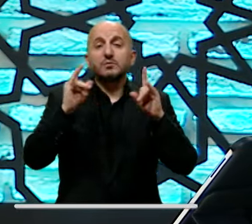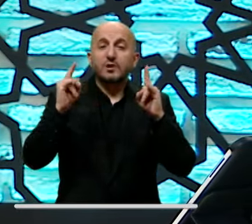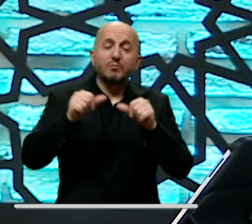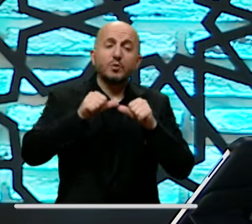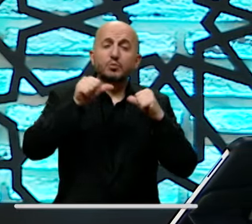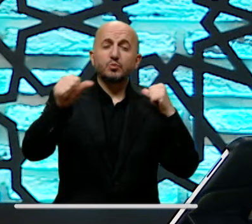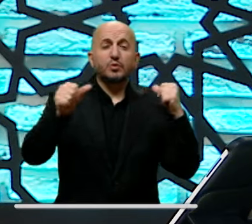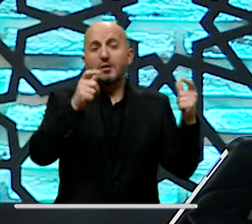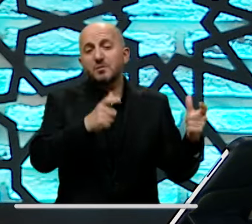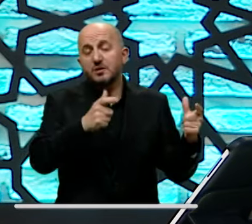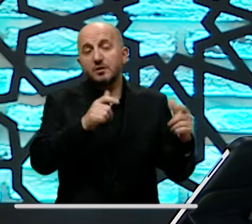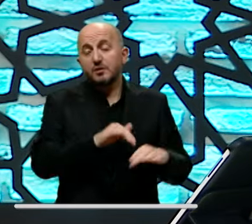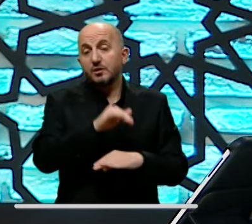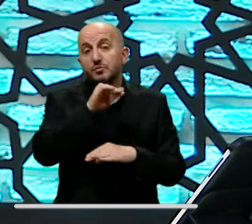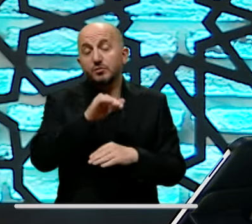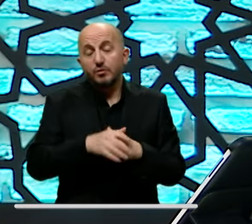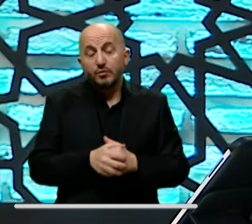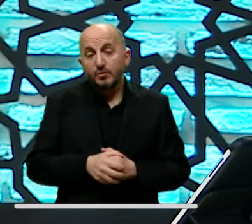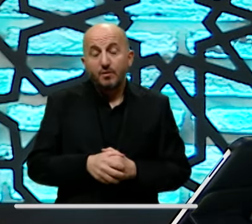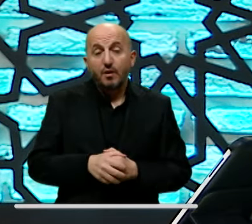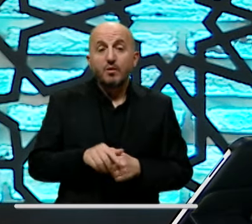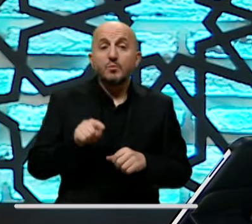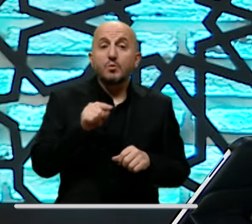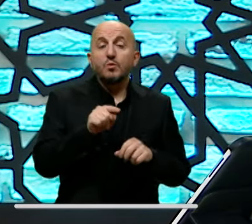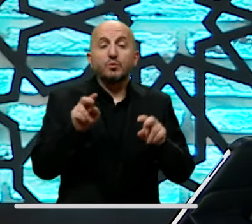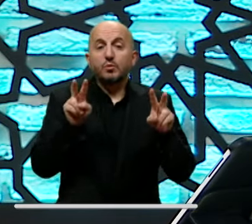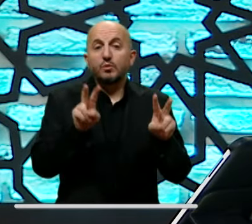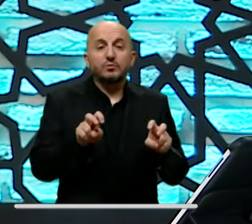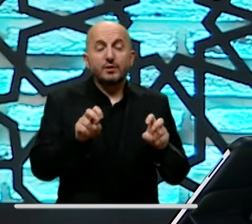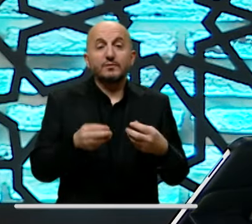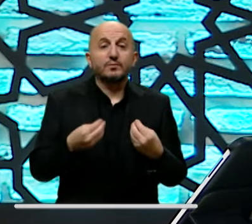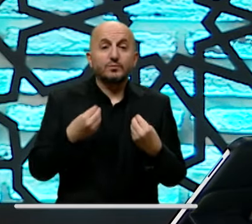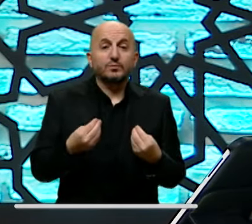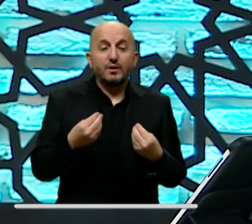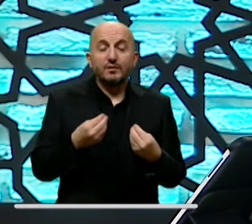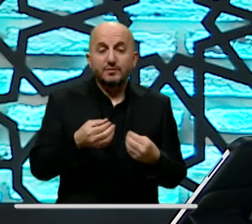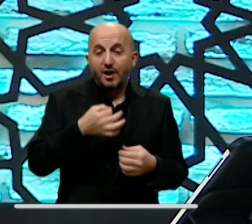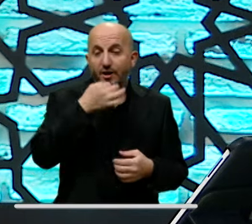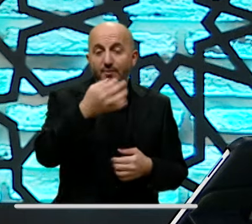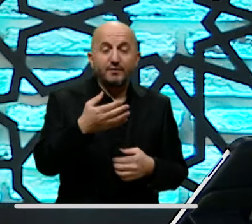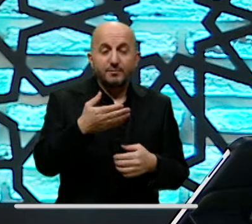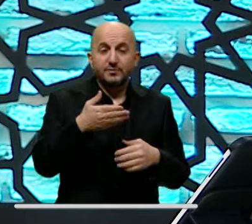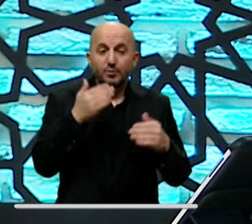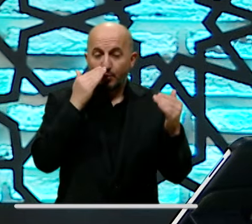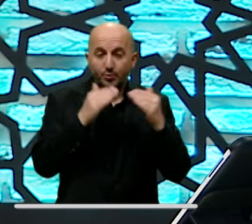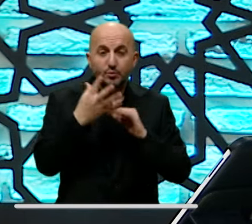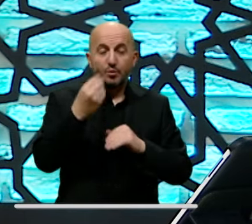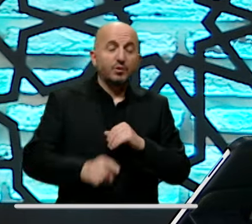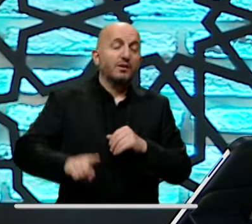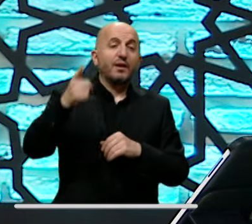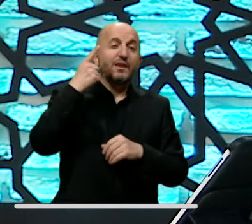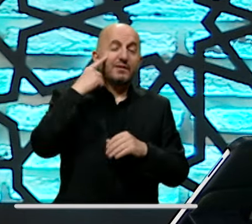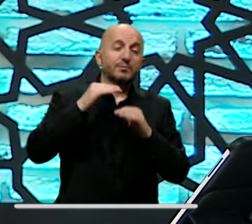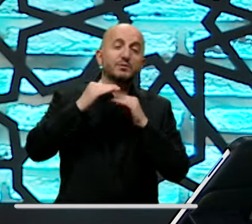mescitlere uzak bir yerde ikamet ediyor Eee bu konudaki güzel bize haber vermeniz de isabetli oldu Allah devletimizden